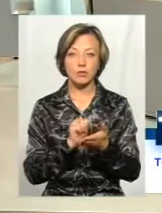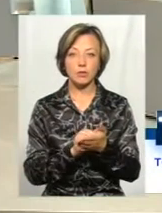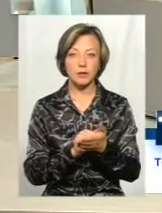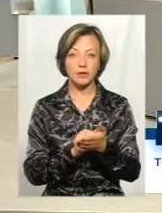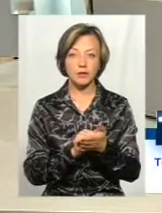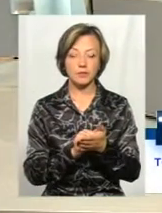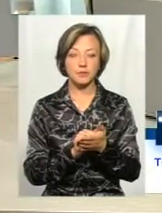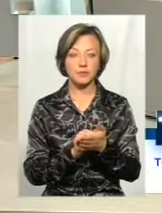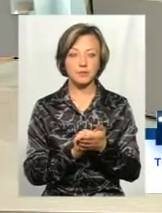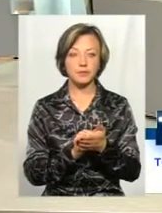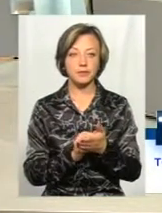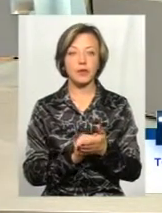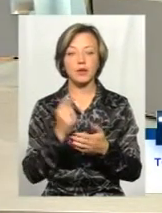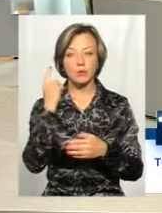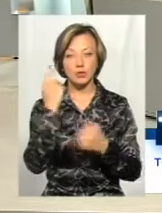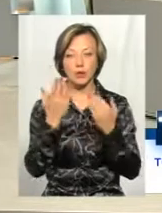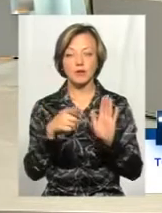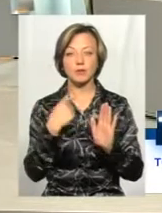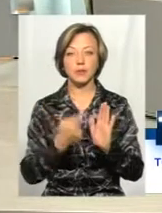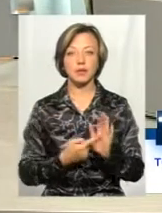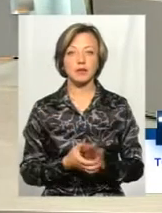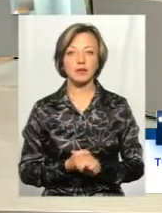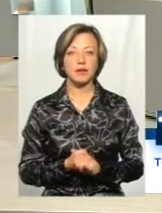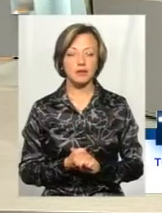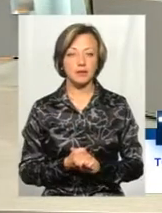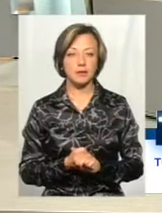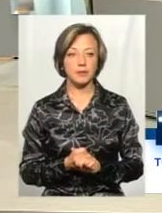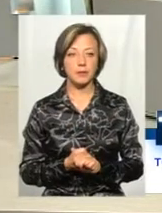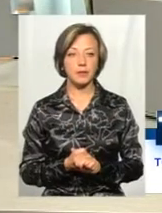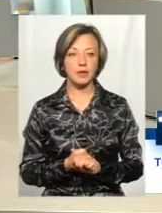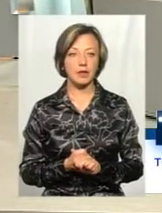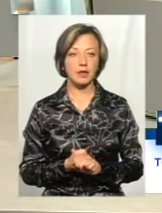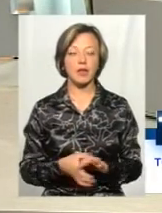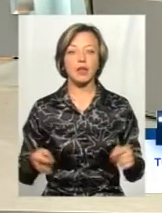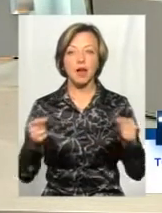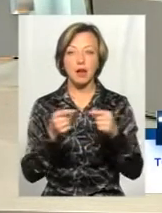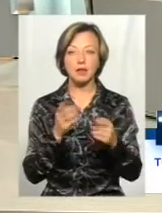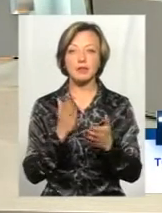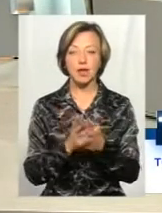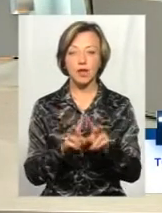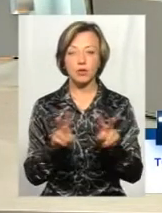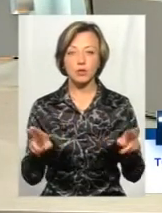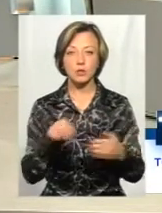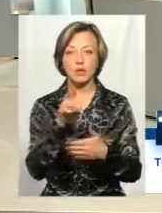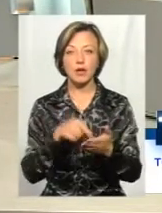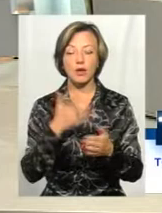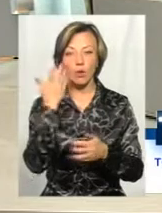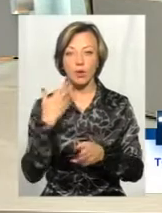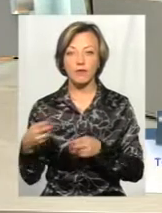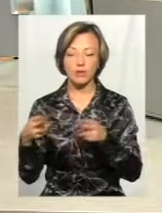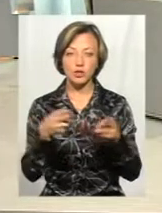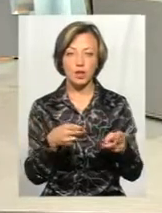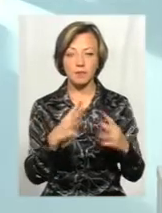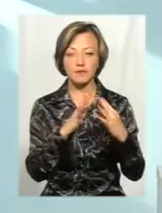Дякуємо. Ми почули ваше питання. Наскільки? Дивіться, якраз є аналогічні питання, коли ми виїжджаємо